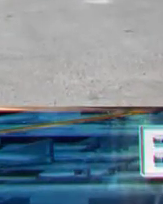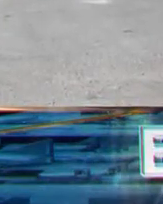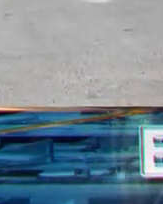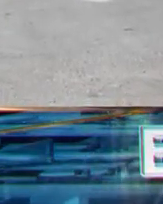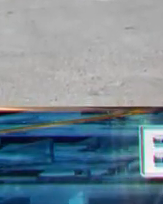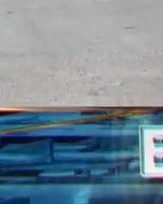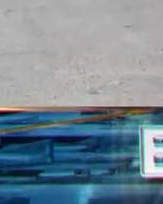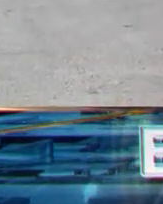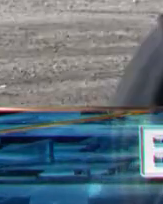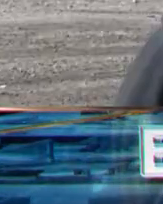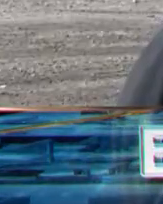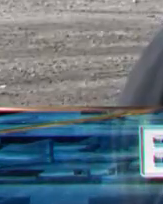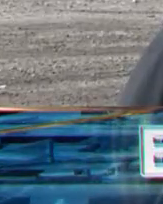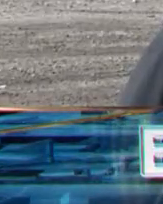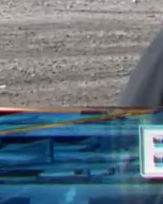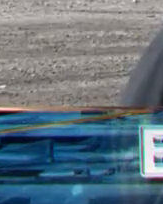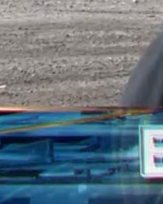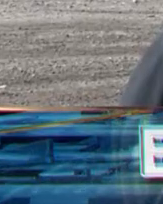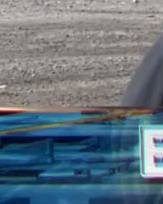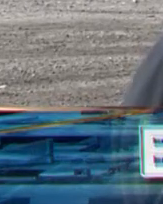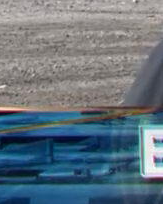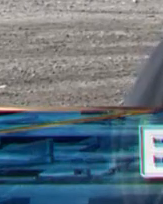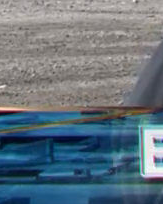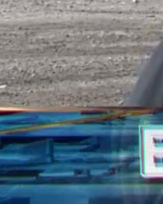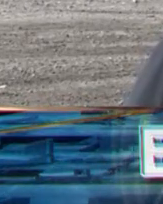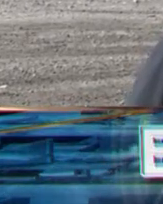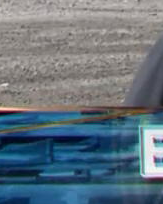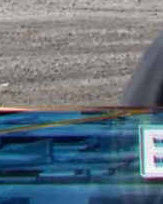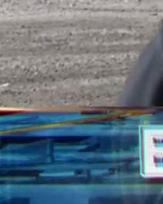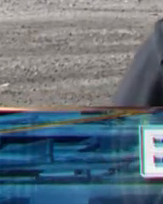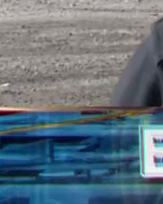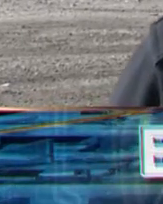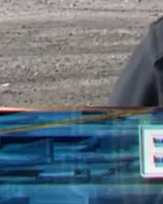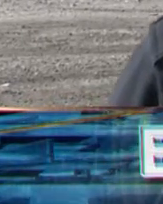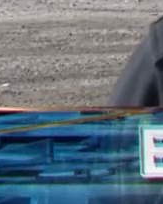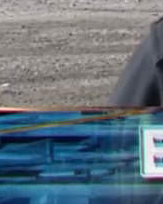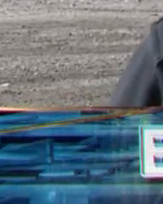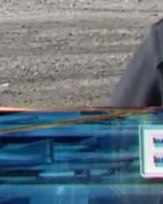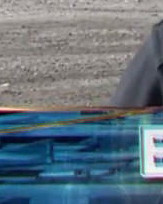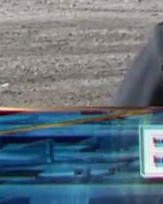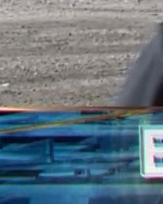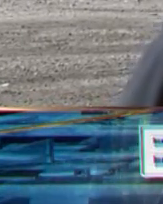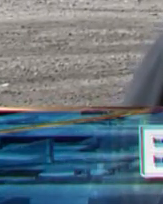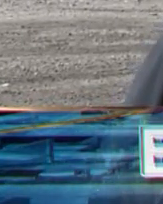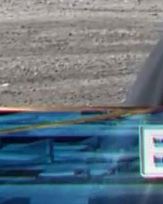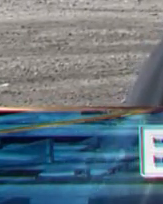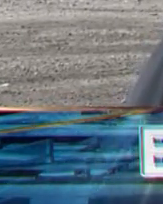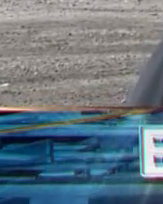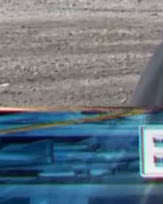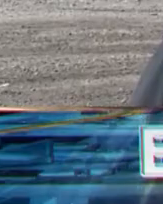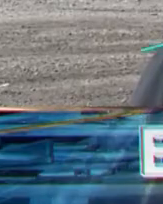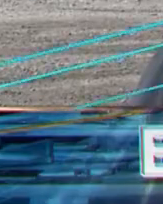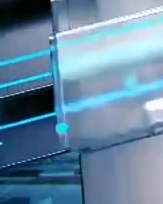тонна қызылша өткізді. Мөлшерлеуіміз бойынша сол 55-56 тоннадан аламыз ба деп жоспарлап отырмыз биылға. Енді одан да асып та қалуы мүмкін